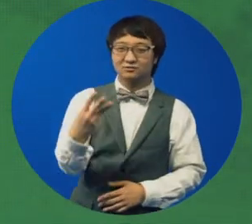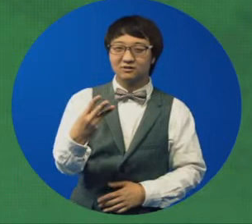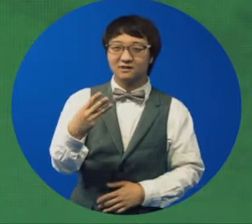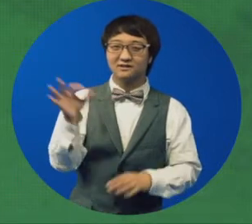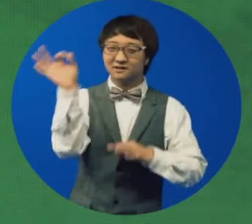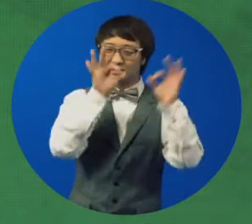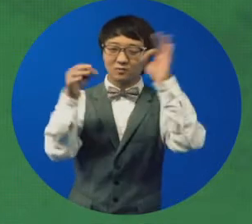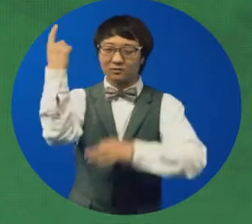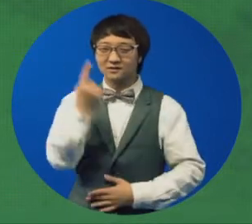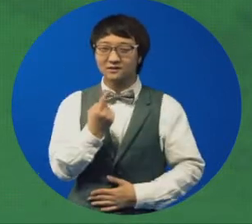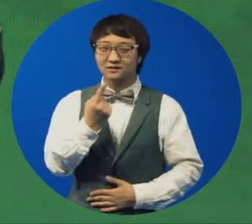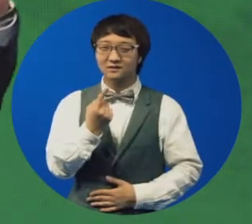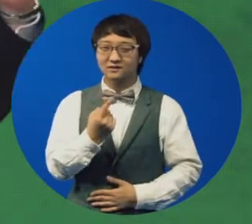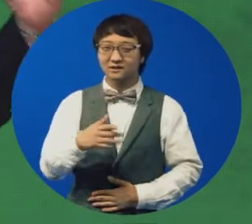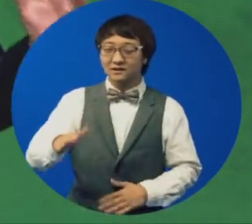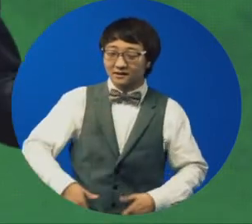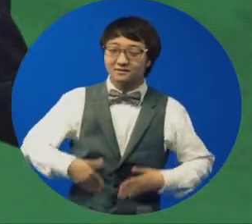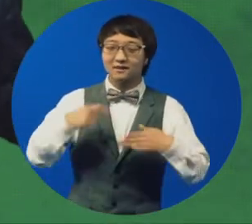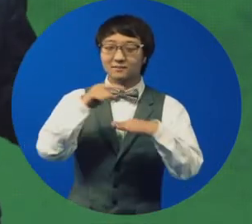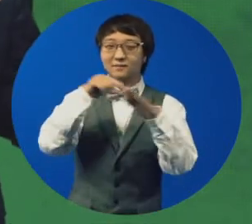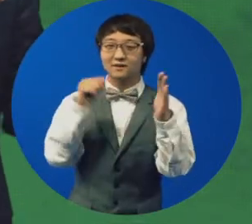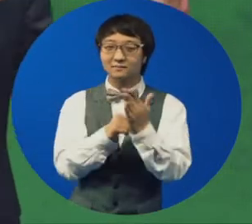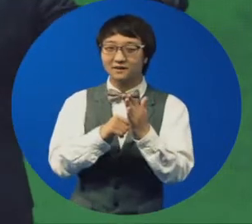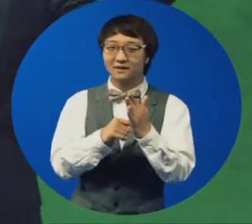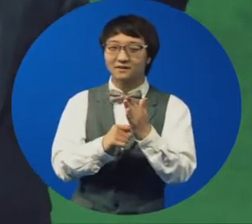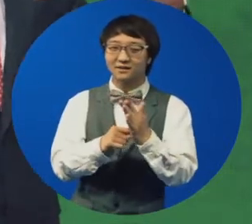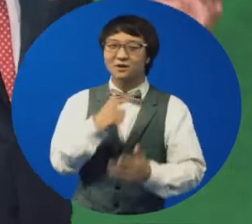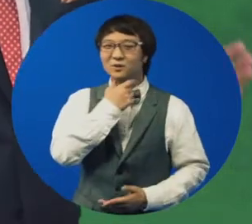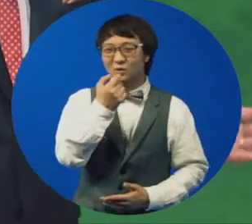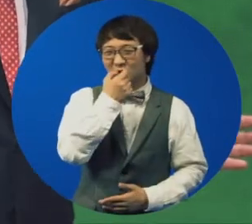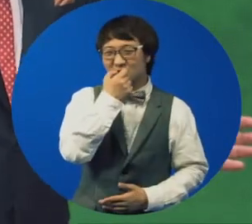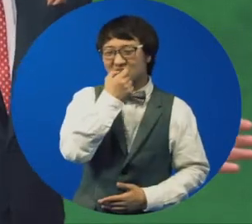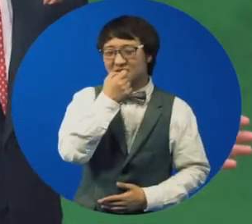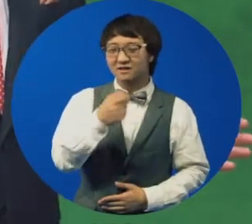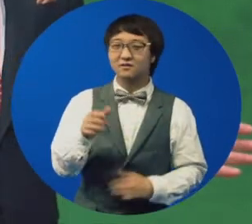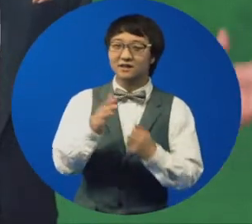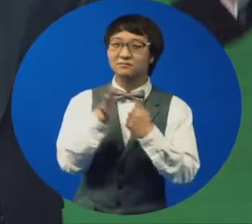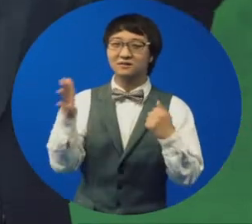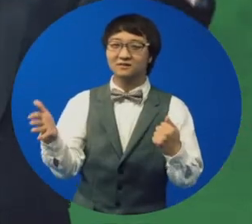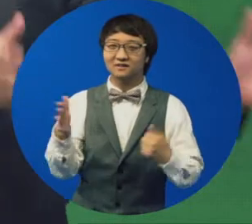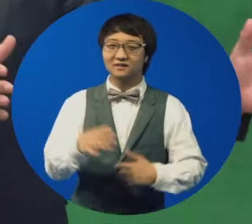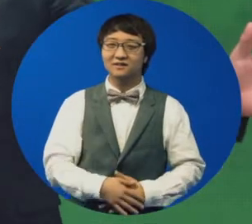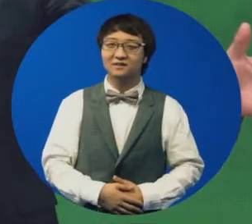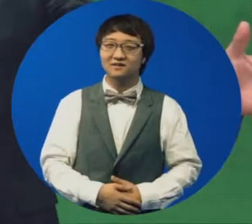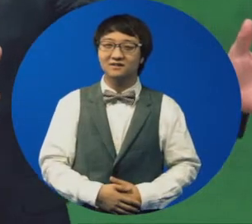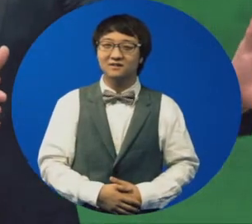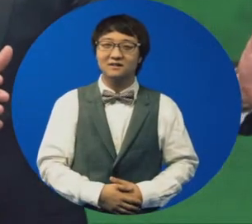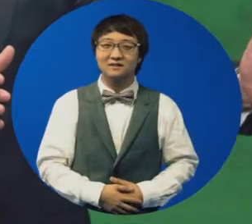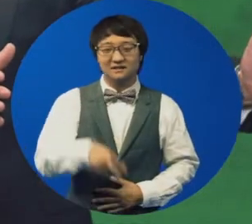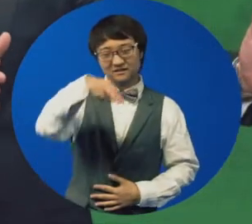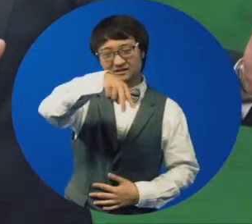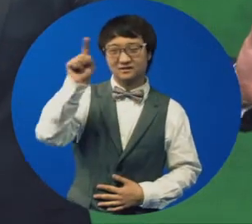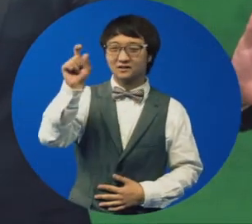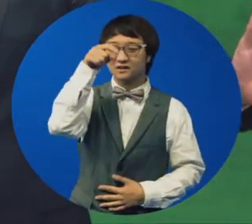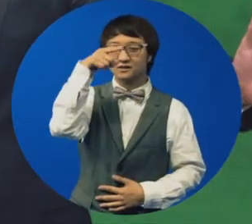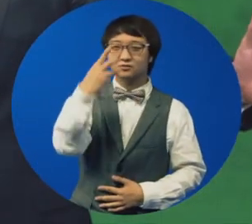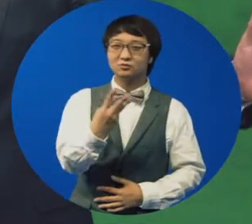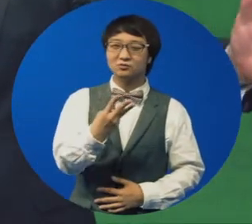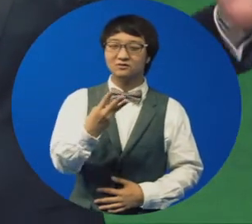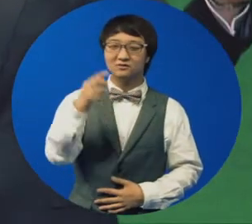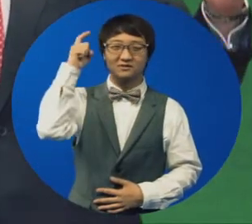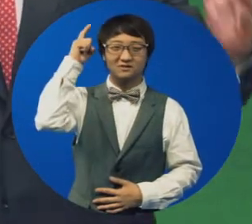같아요. 전쟁에서 승리하고 나면 하나님께서 승리하게 하셨는데 사울은 거기에다가 기념비를 짓습니다. 왠지